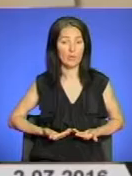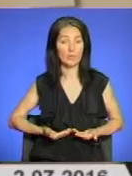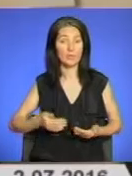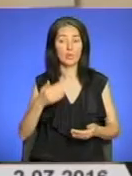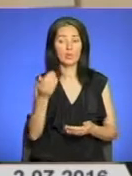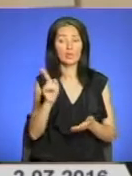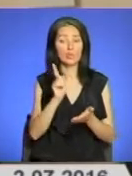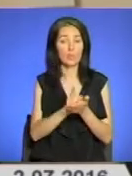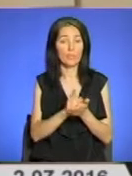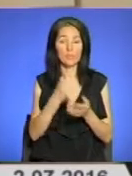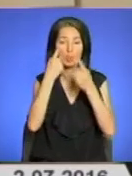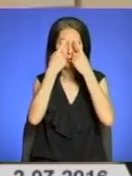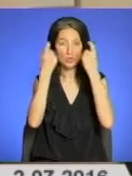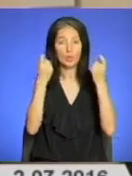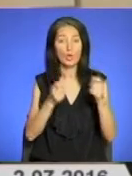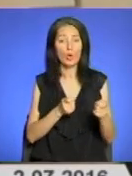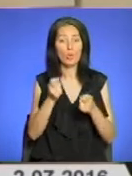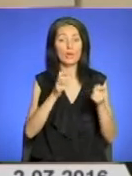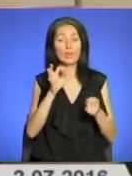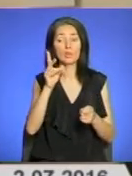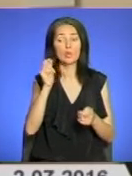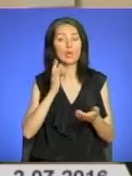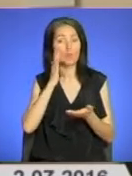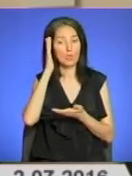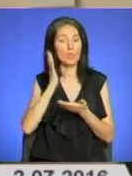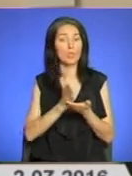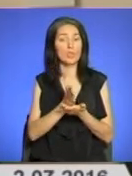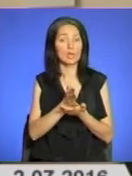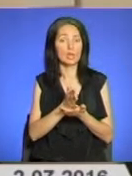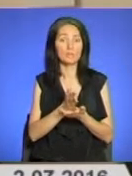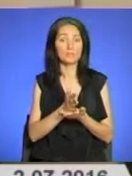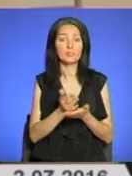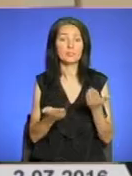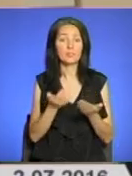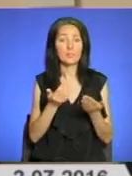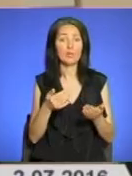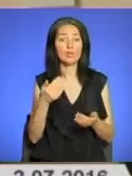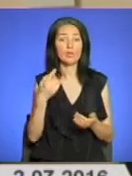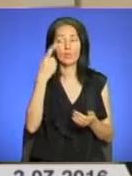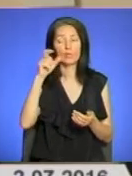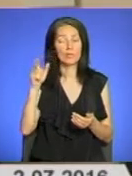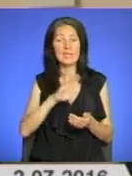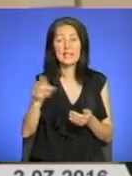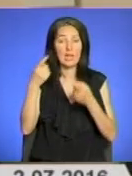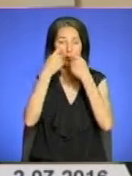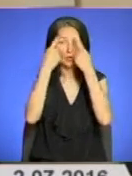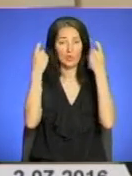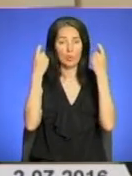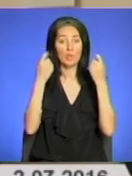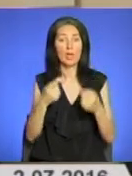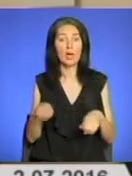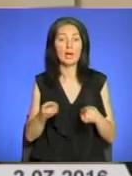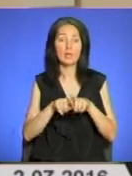вони зобов'язані повідомити управління соціальної політики. Якщо ж вони не повідомили, а